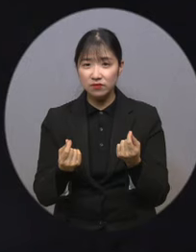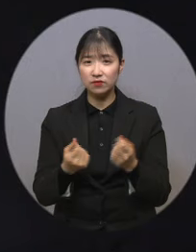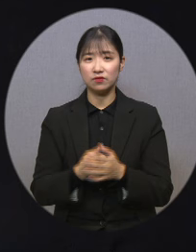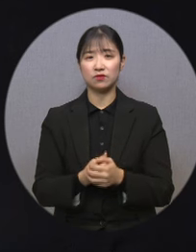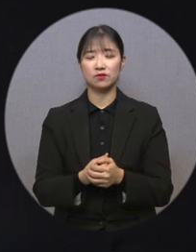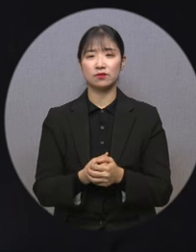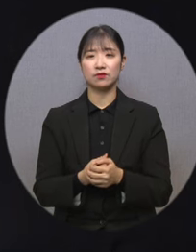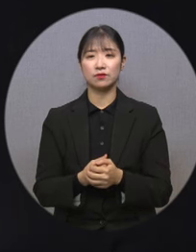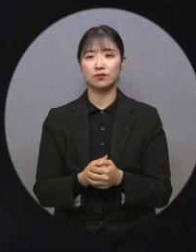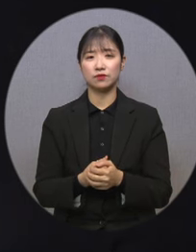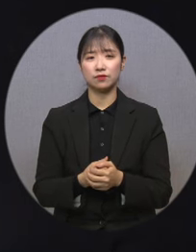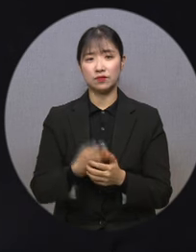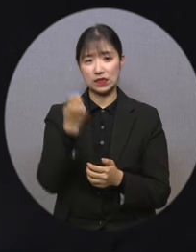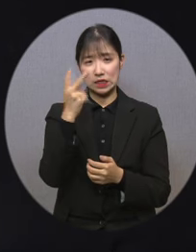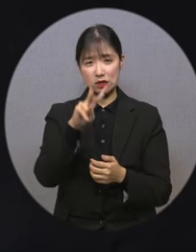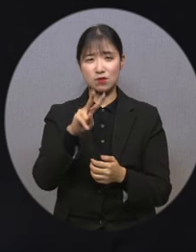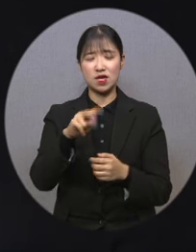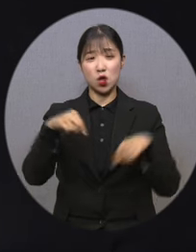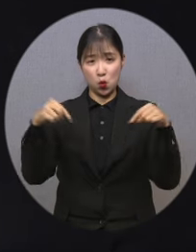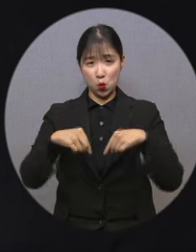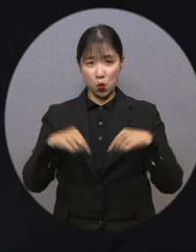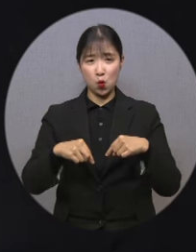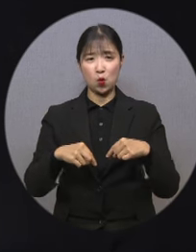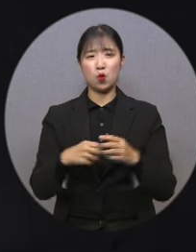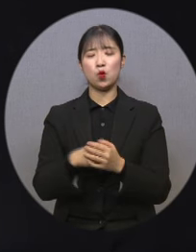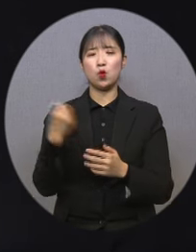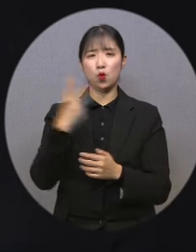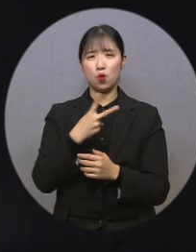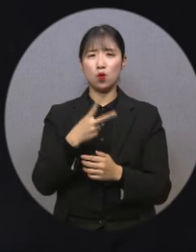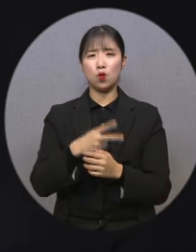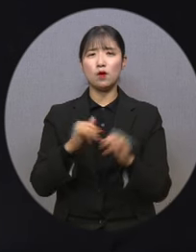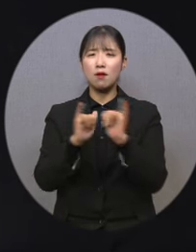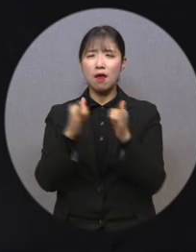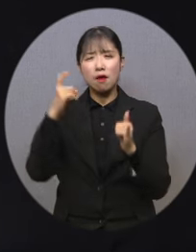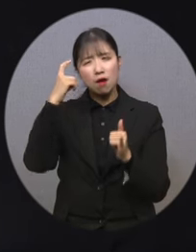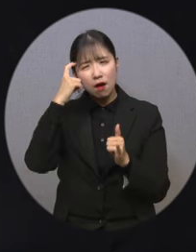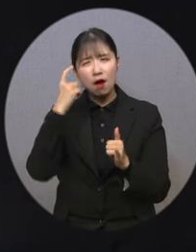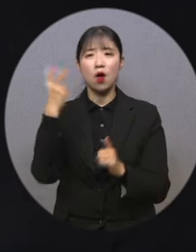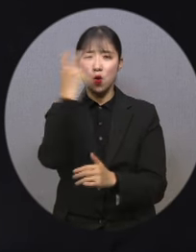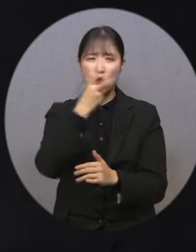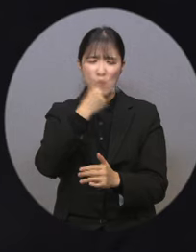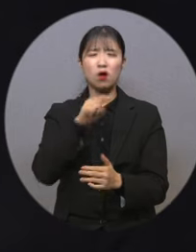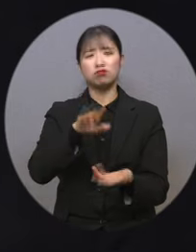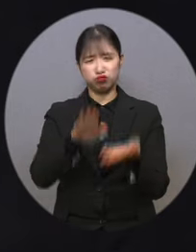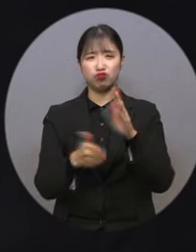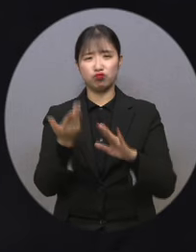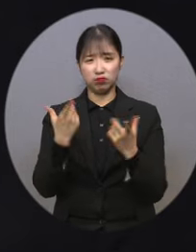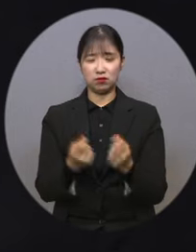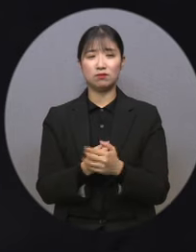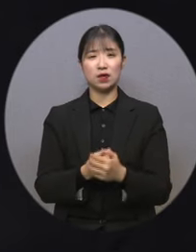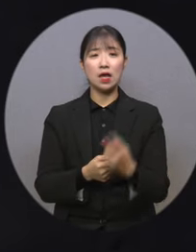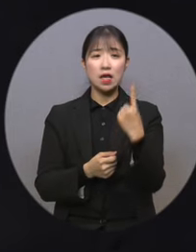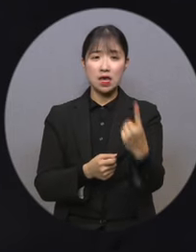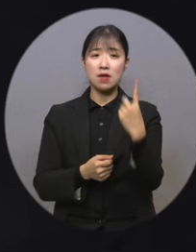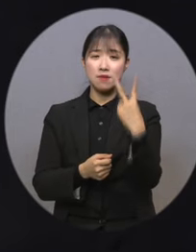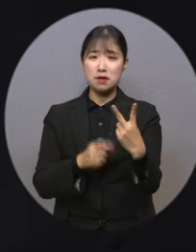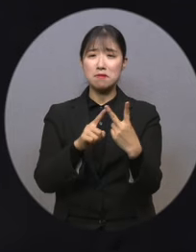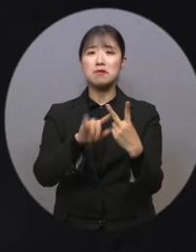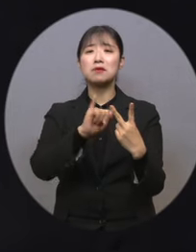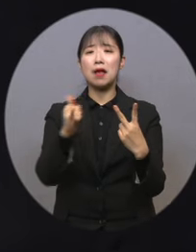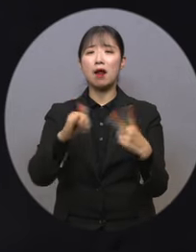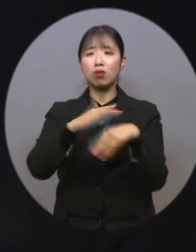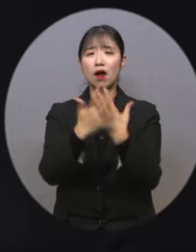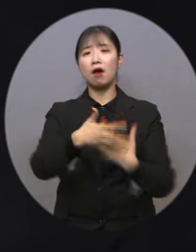불공정. TV 토론 항상 여론조사도 불공정입니다. 항상 1번, 2번을 그 사람들이